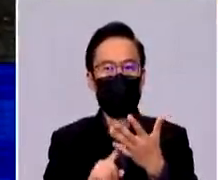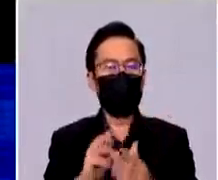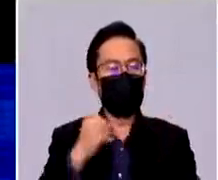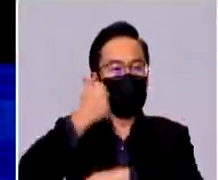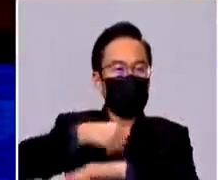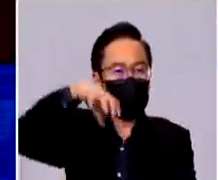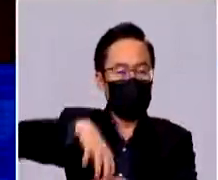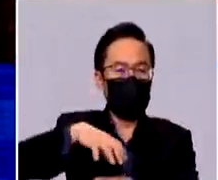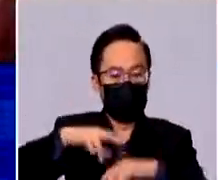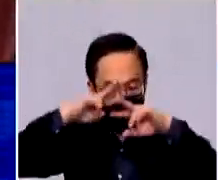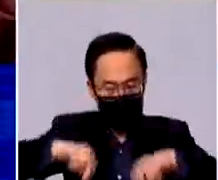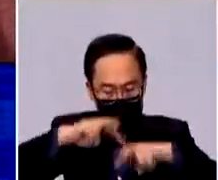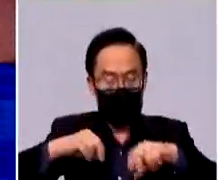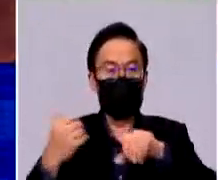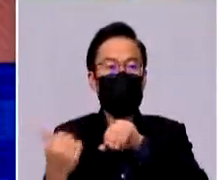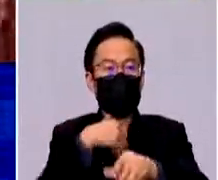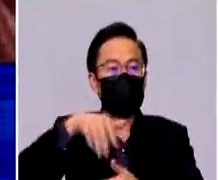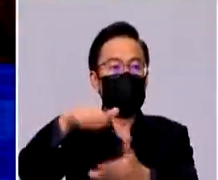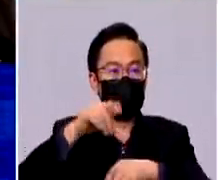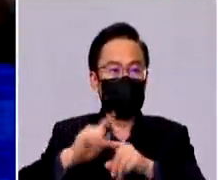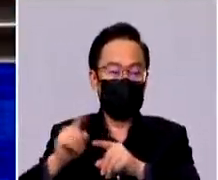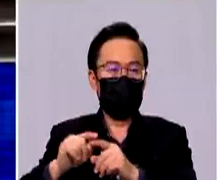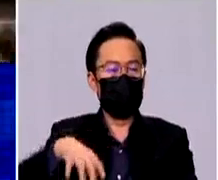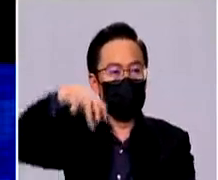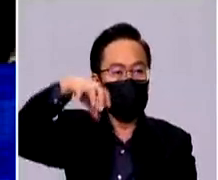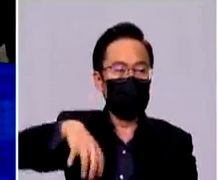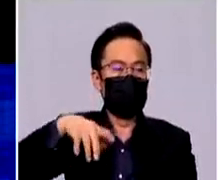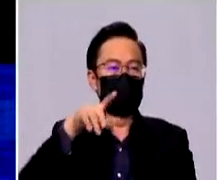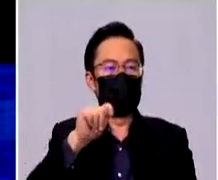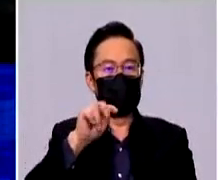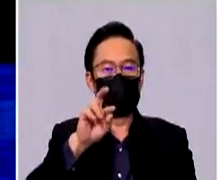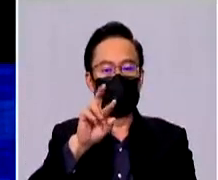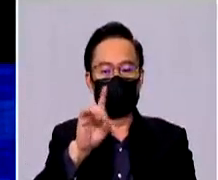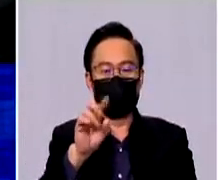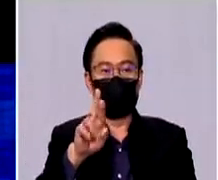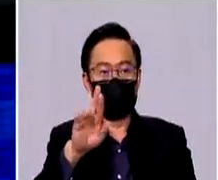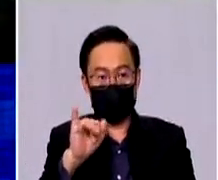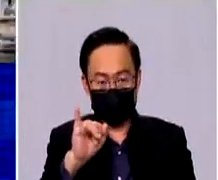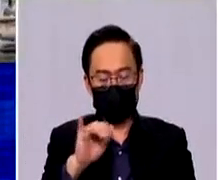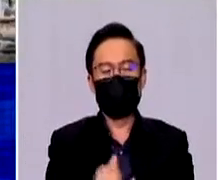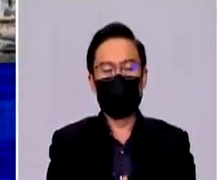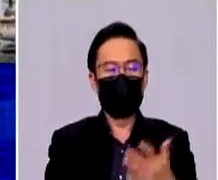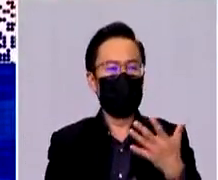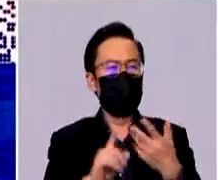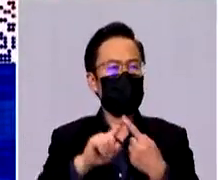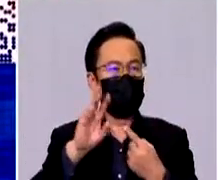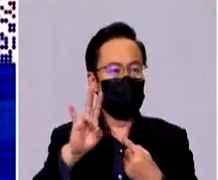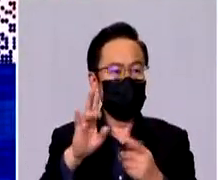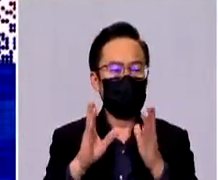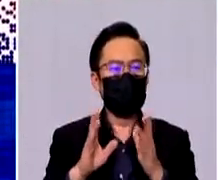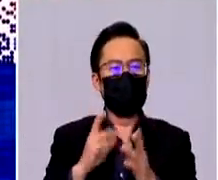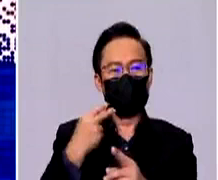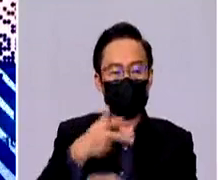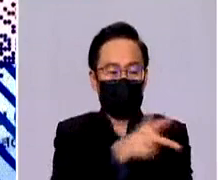จัยด้านนโยบายการขนส่งและโลจิสติกส์สถาบันวิจัยเพื่อการพัฒนาแห่งประเทศไทยมีดร.ประภัทรจงสงวนอดีตผู้ว่